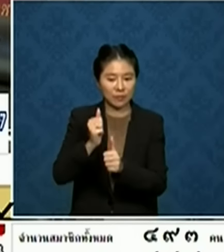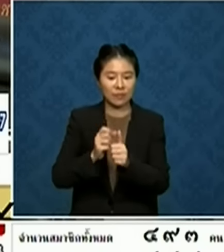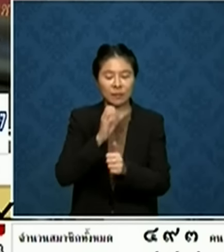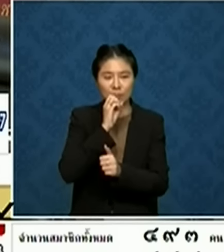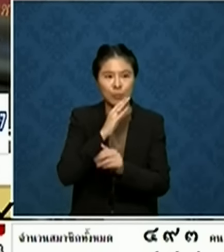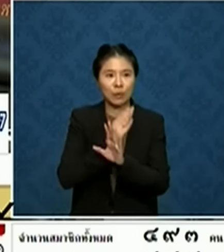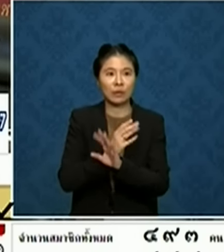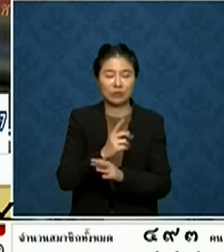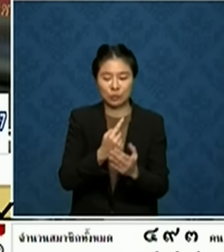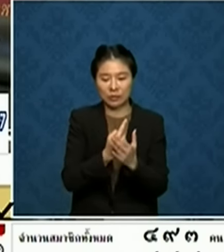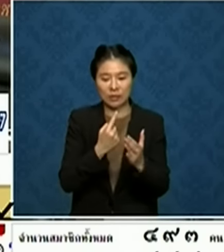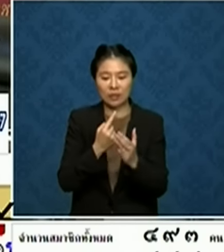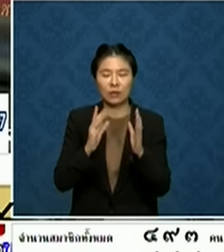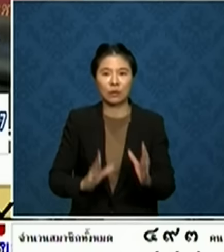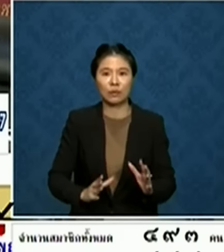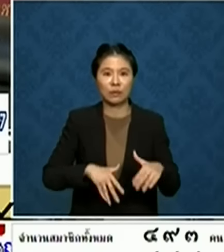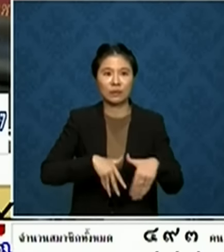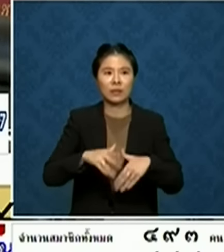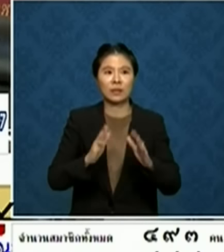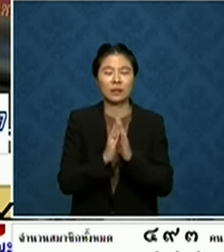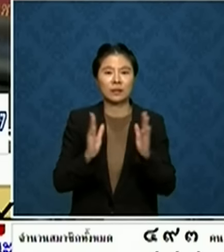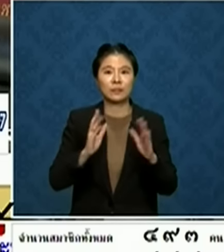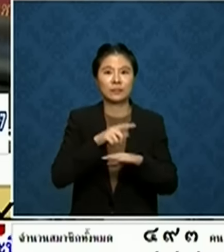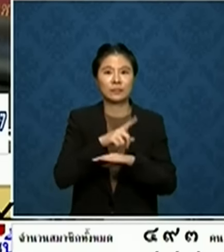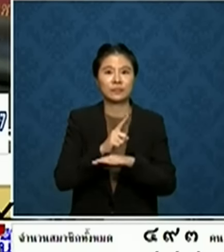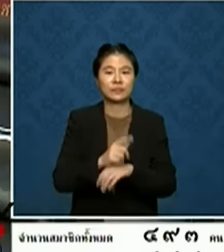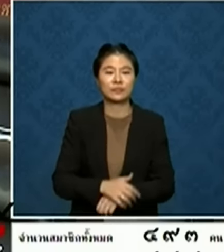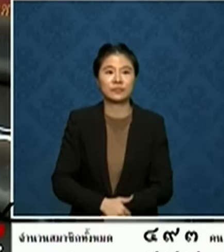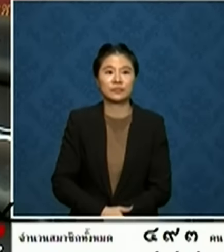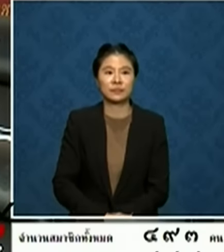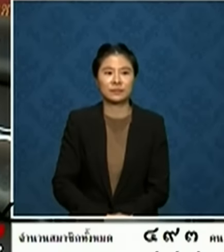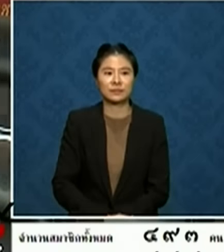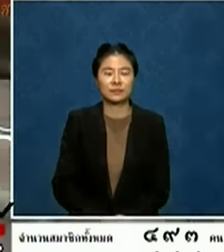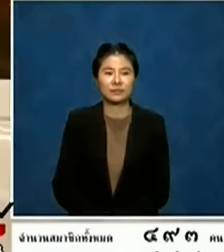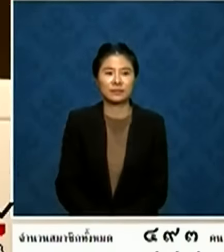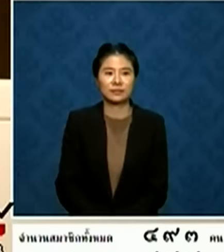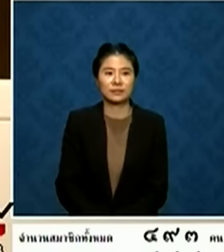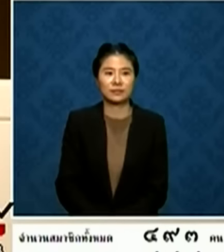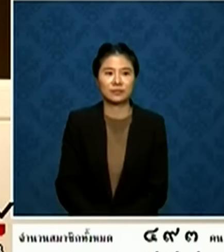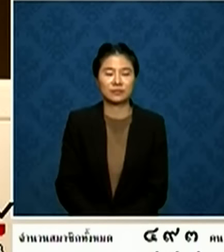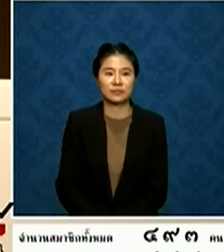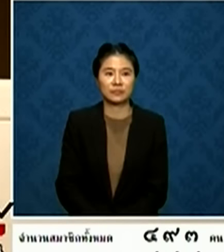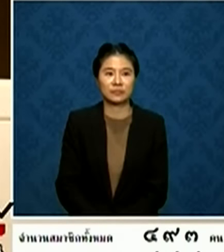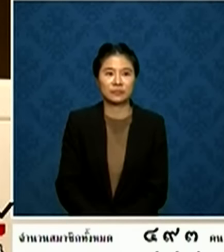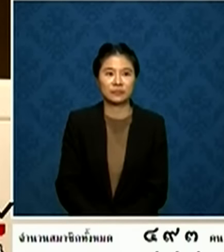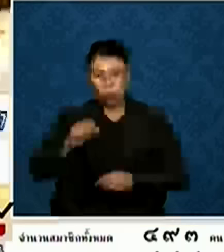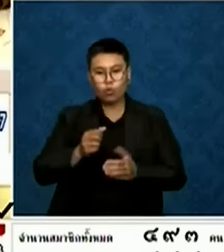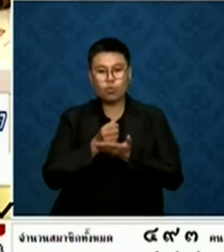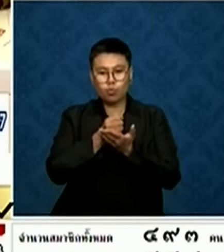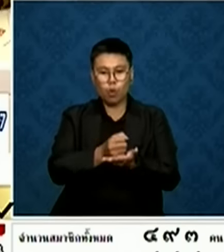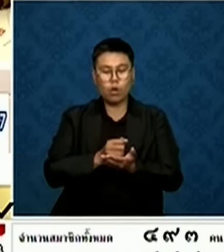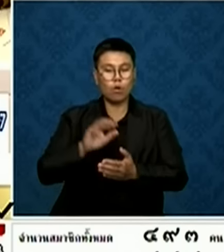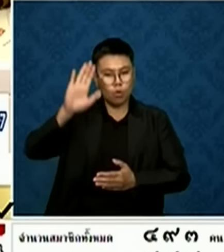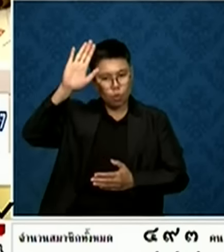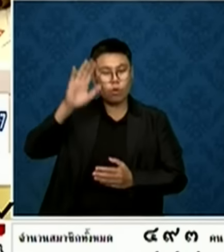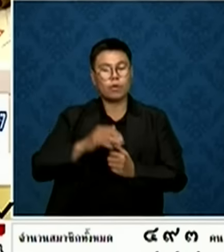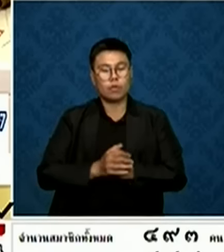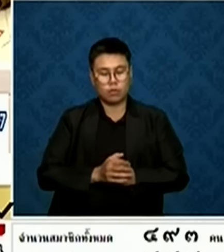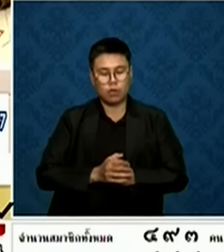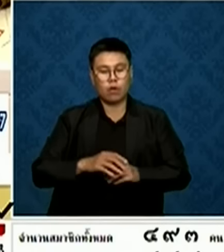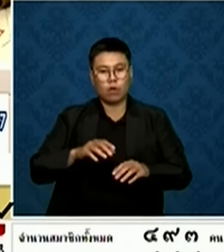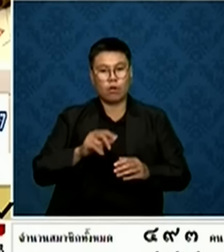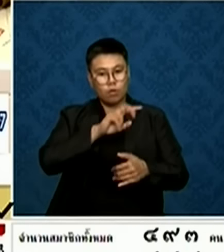ประชาชนให้ประชาชนส่วนใหญ่เข้าใจได้ว่ากฎหมายพรบนิรโทษกรรมที่ออกมาเนี่ยมันเกิดประโยชน์ยัง